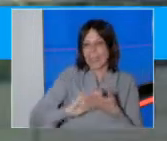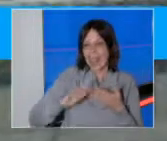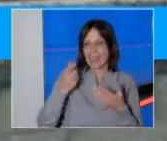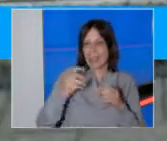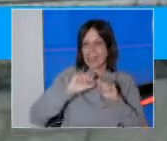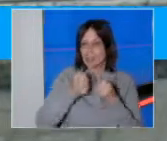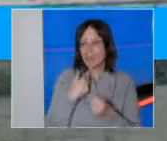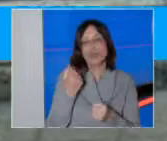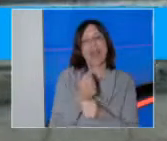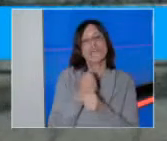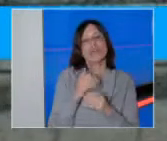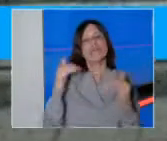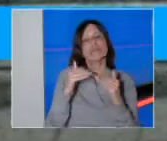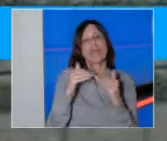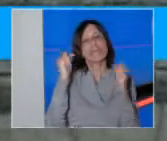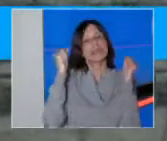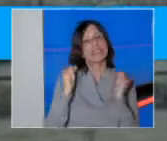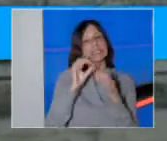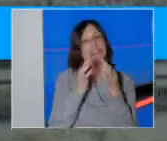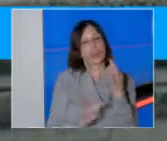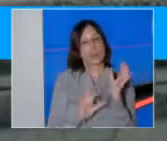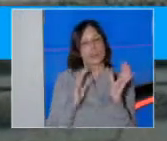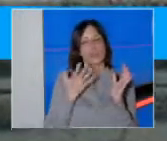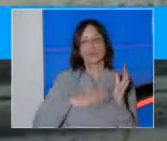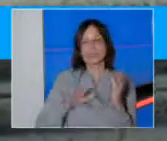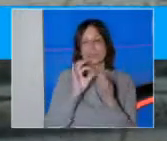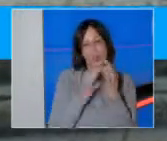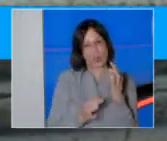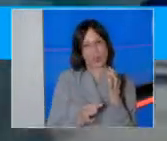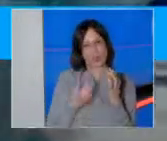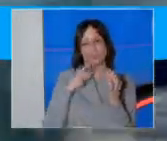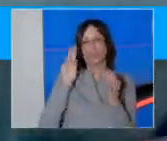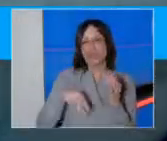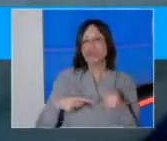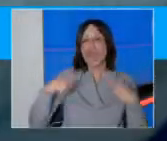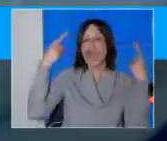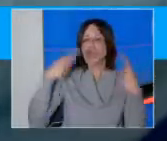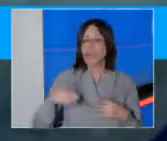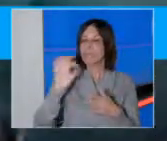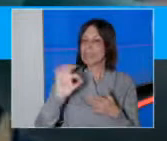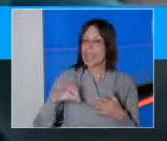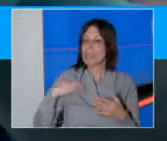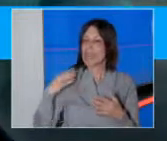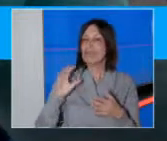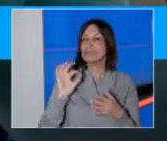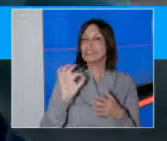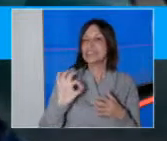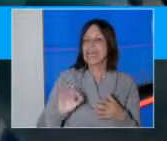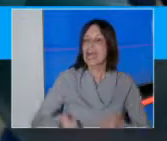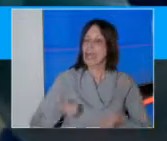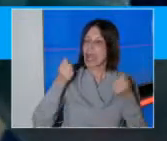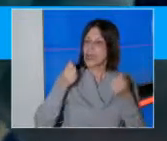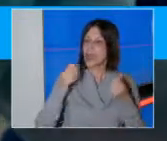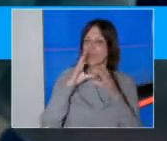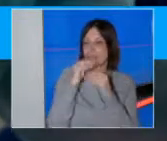הזה, זה בואו נעבוד לפי, על בסיס נתונים. אנחנו רוצים נתונים. על בסיס הנתונים שיש כיום, לפי משרד החינוך, לא נתונים שלי, משרד החינוך דיבר